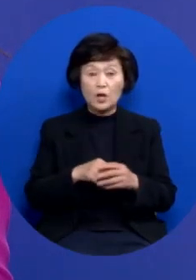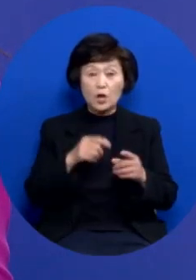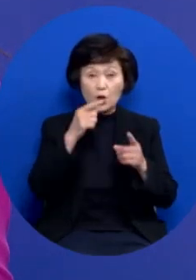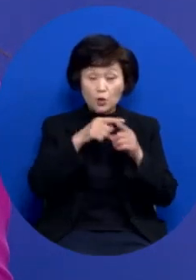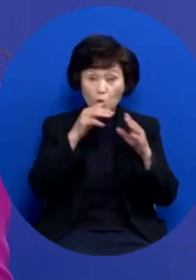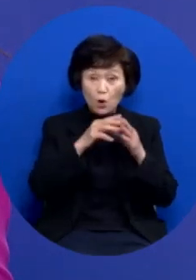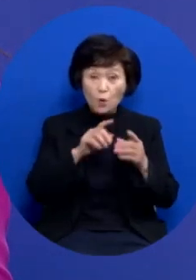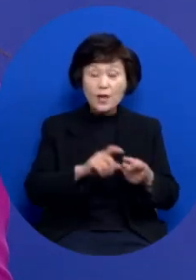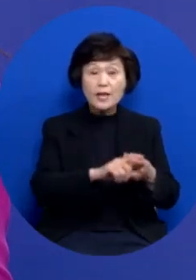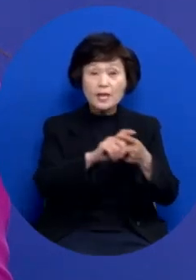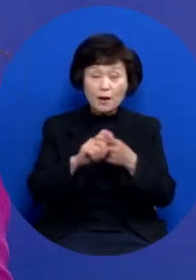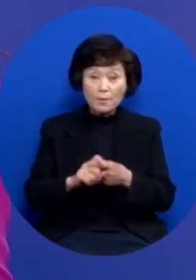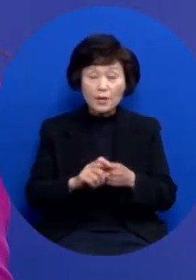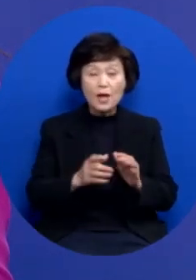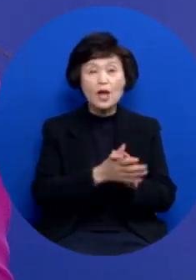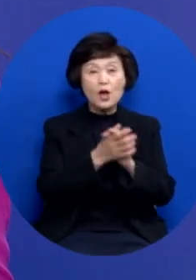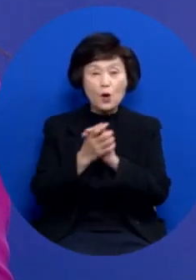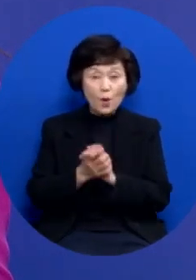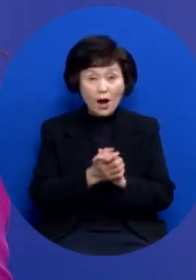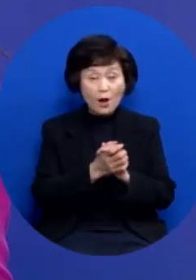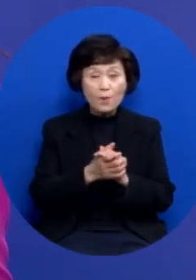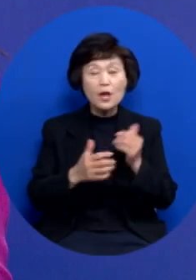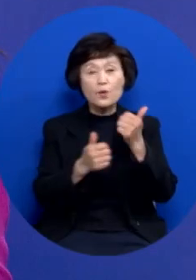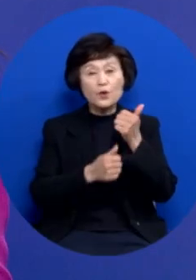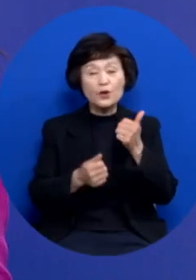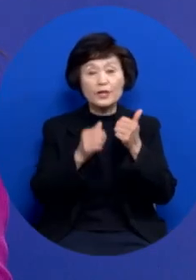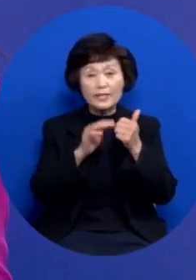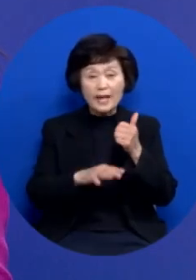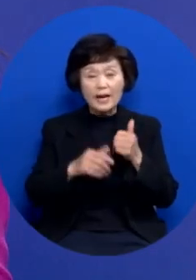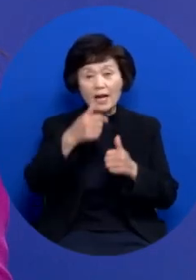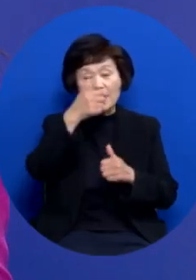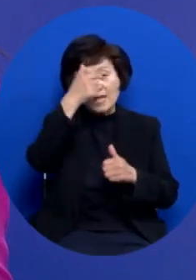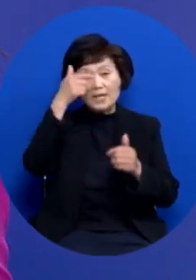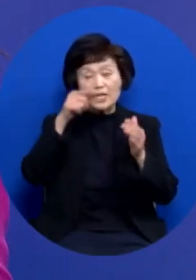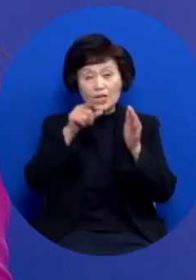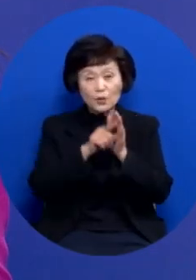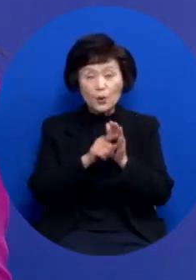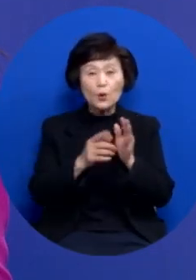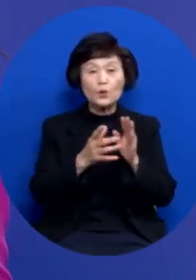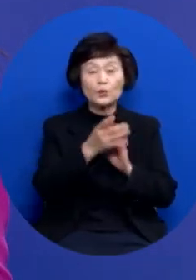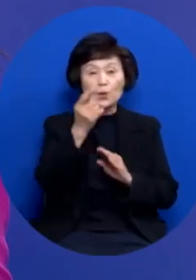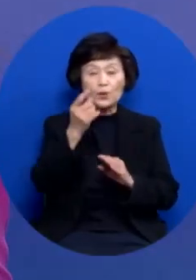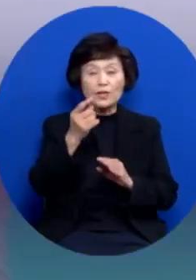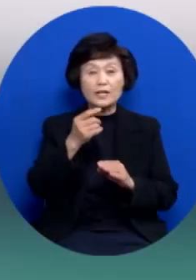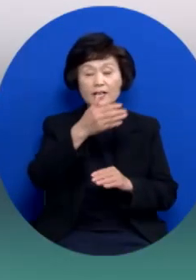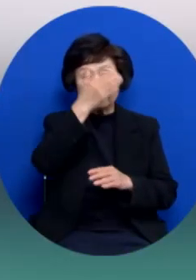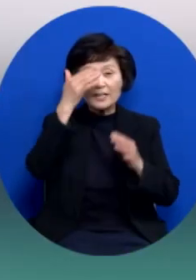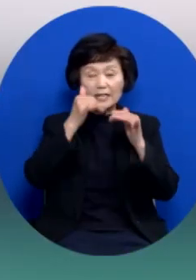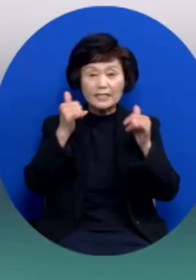한국기독교교회협의회 화해통일위원회가 2023 기독청년통일아카데미를 진행합니다.